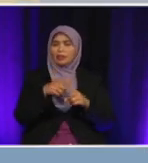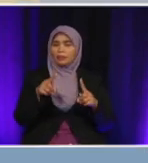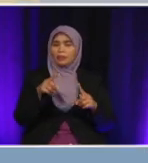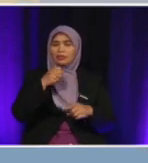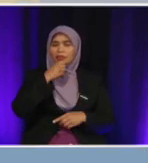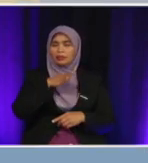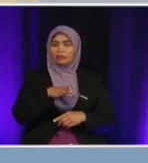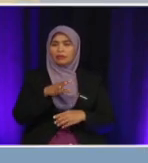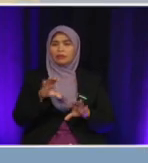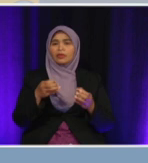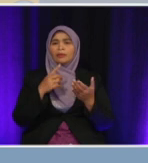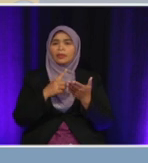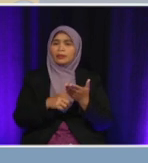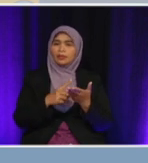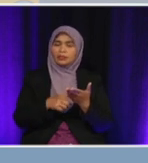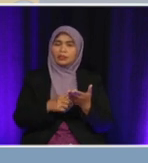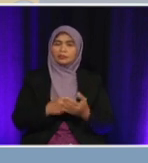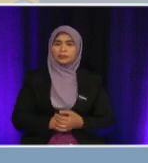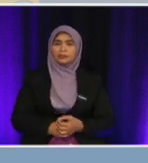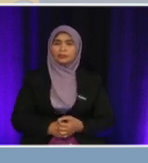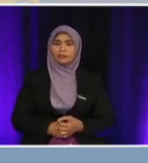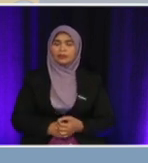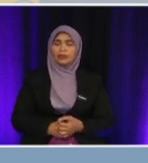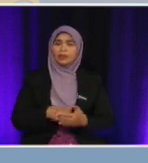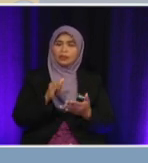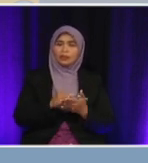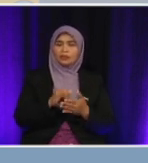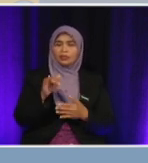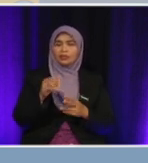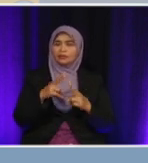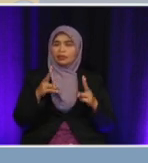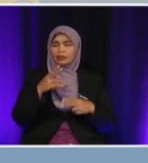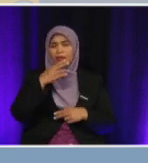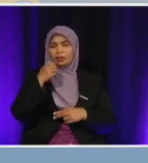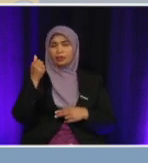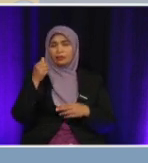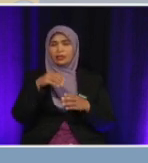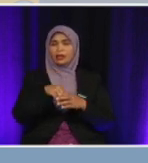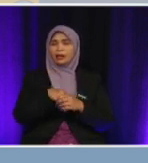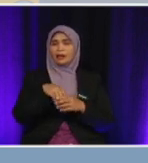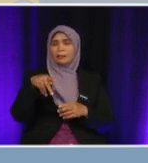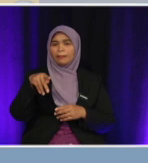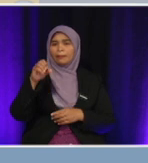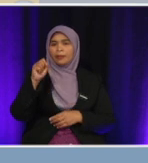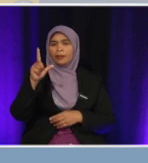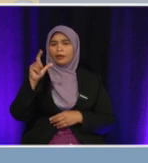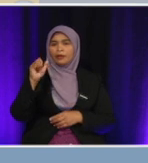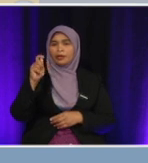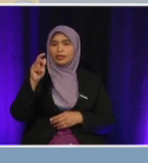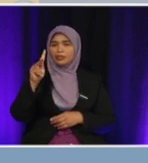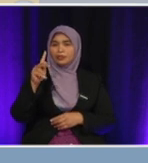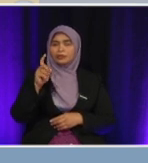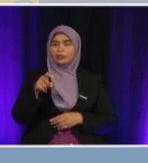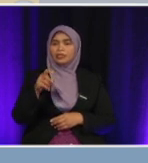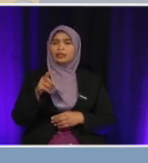mengamalkan perbincangan itu sesuatu kehebatan Rasulullah dalam politik memastikan apa